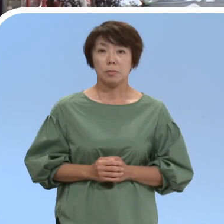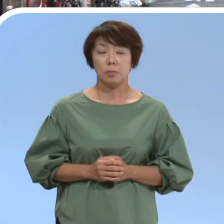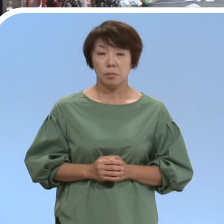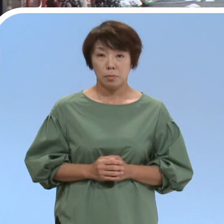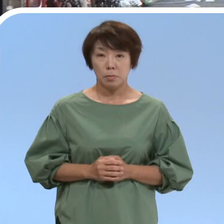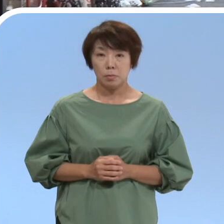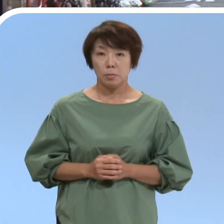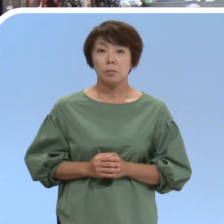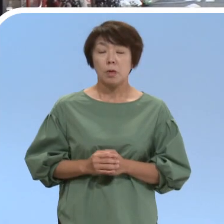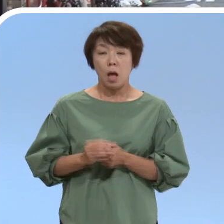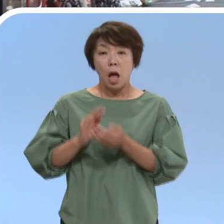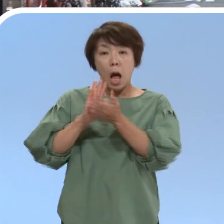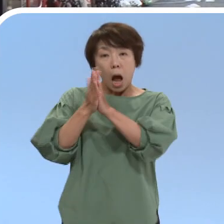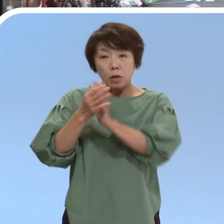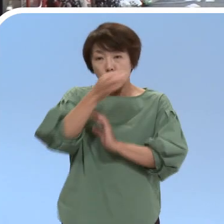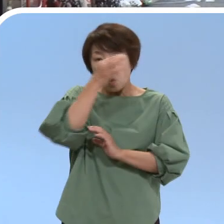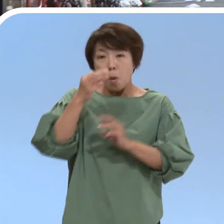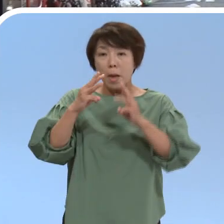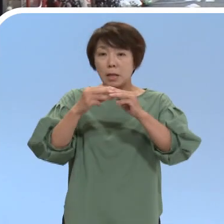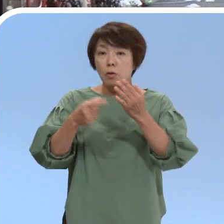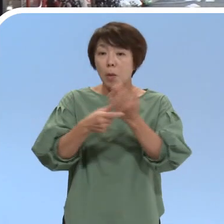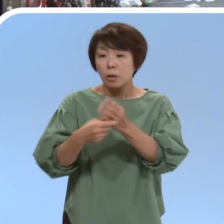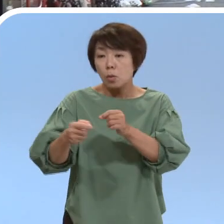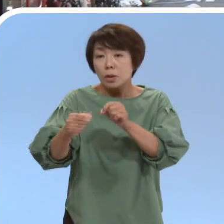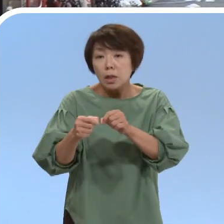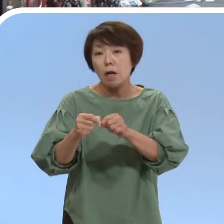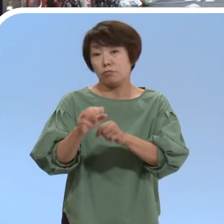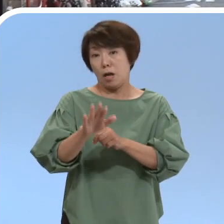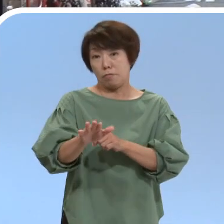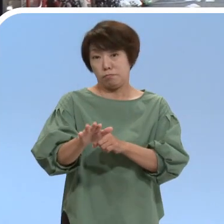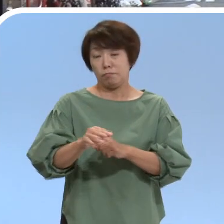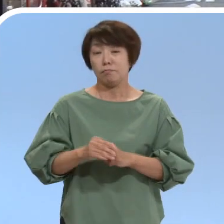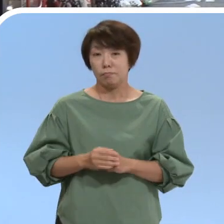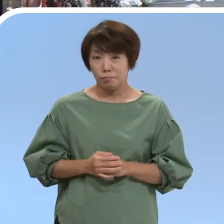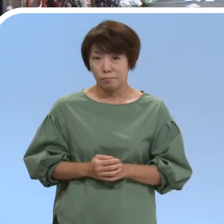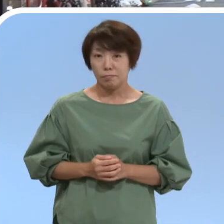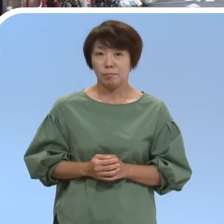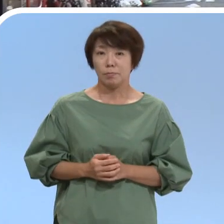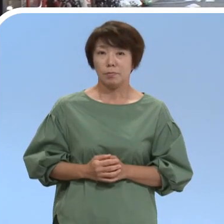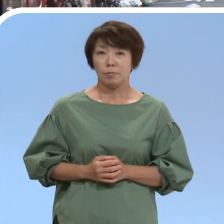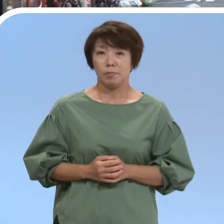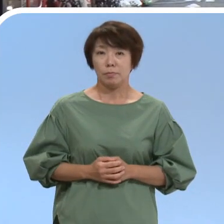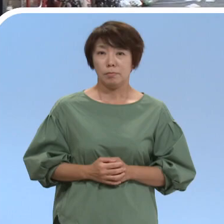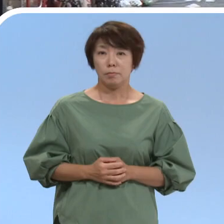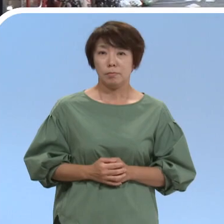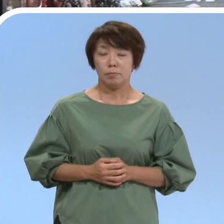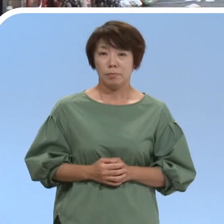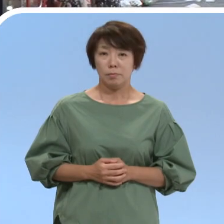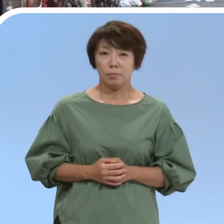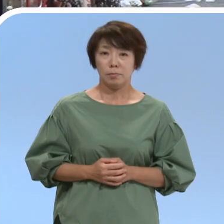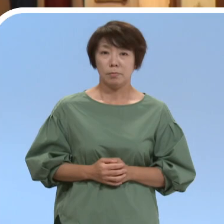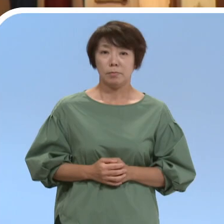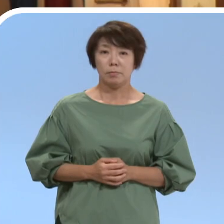丁、阪急神戸三宮駅からすぐのところにあるんですよ。